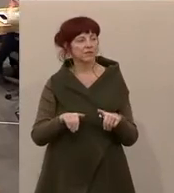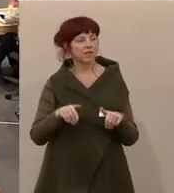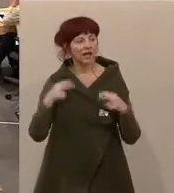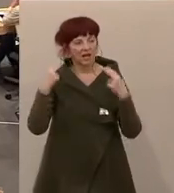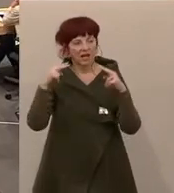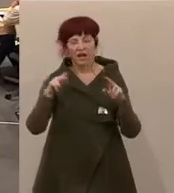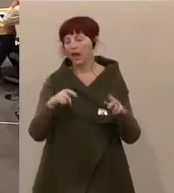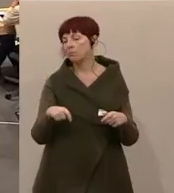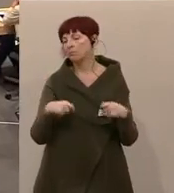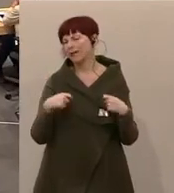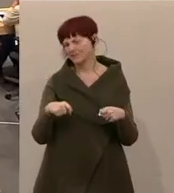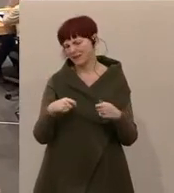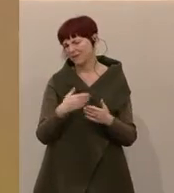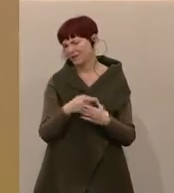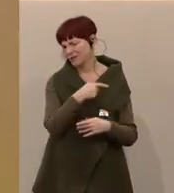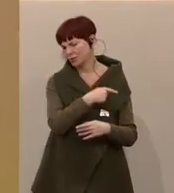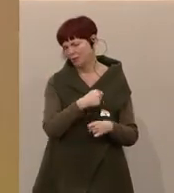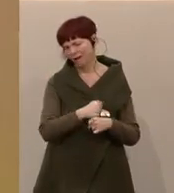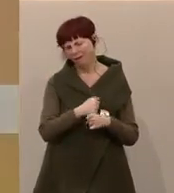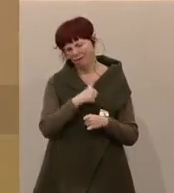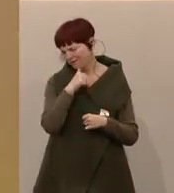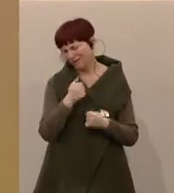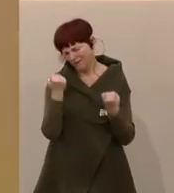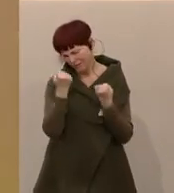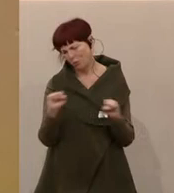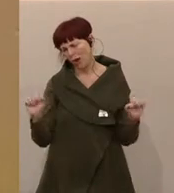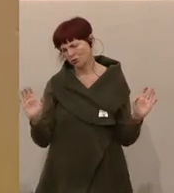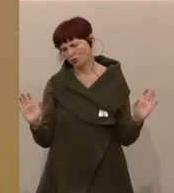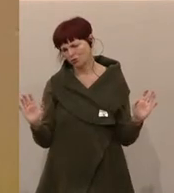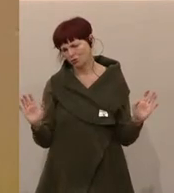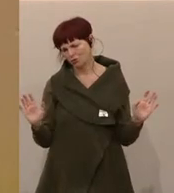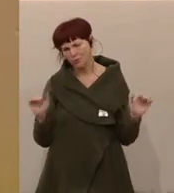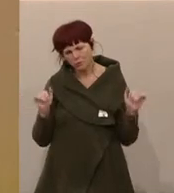ist nicht demokratisch. Ich sage das ganz, ganz, ganz deutlich.